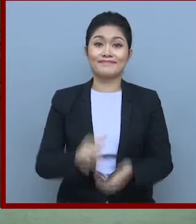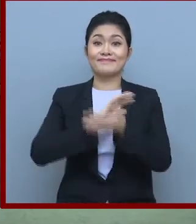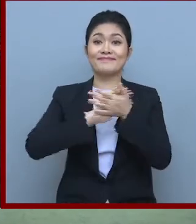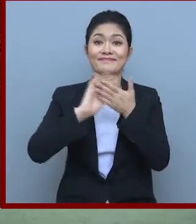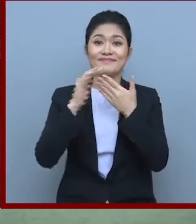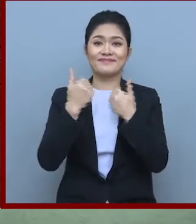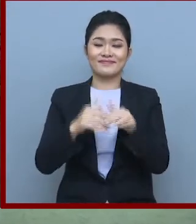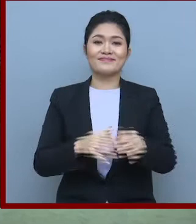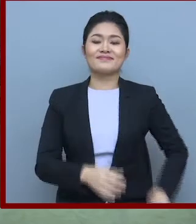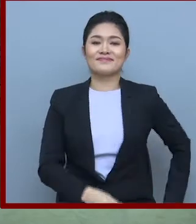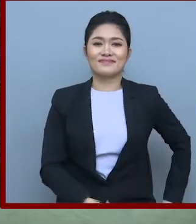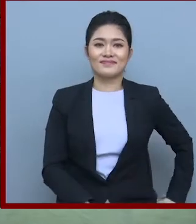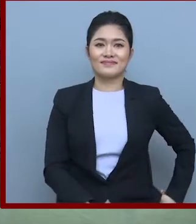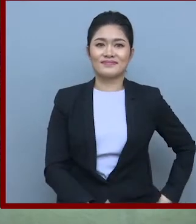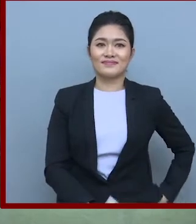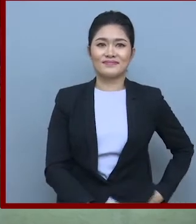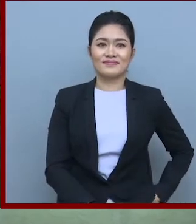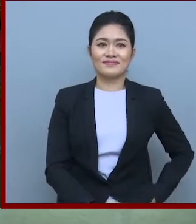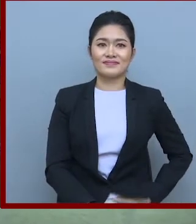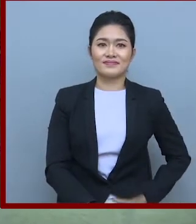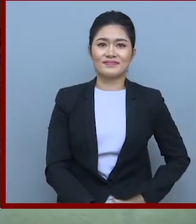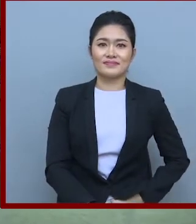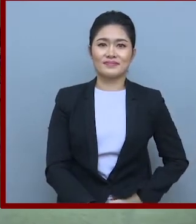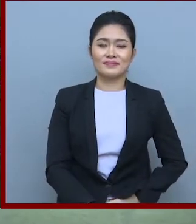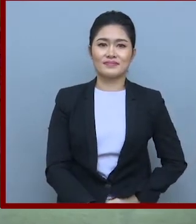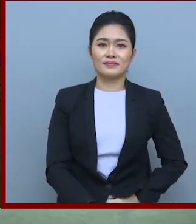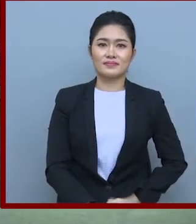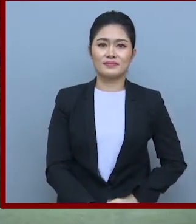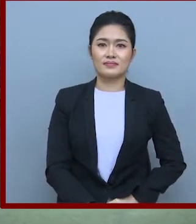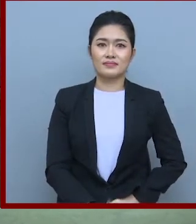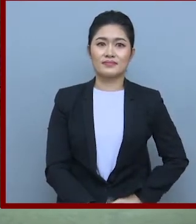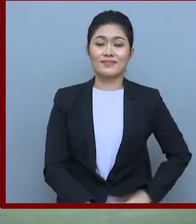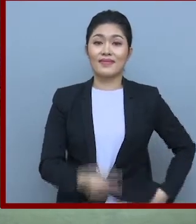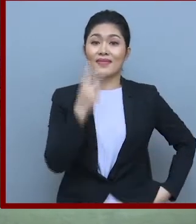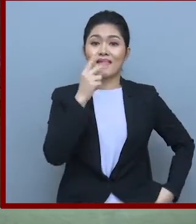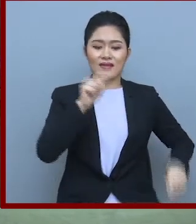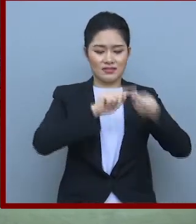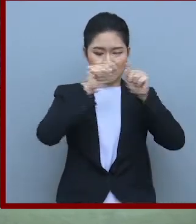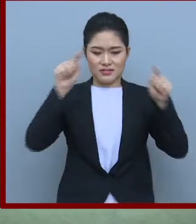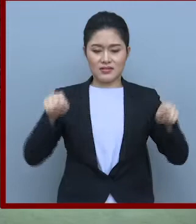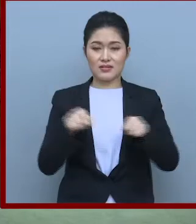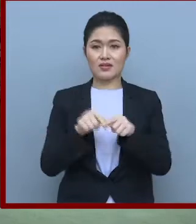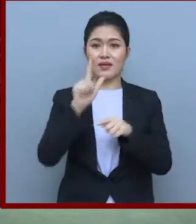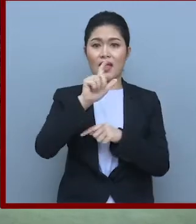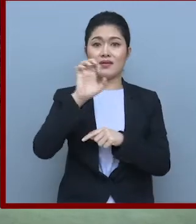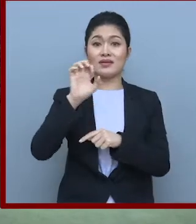เรียบร้อยแล้วนะครับ เราจะเห็น LED built-in นะครับที่ตัวบอร์ดเนี่ยมันจะแสดงอยู่นะ